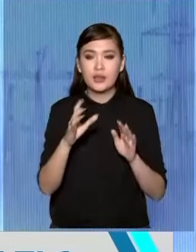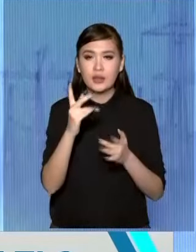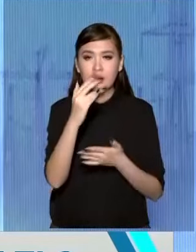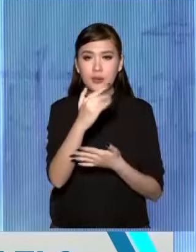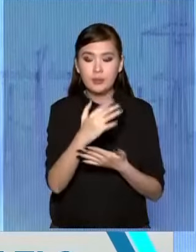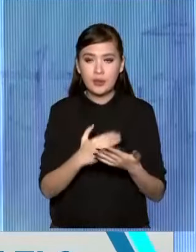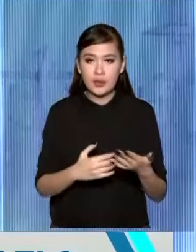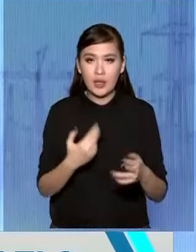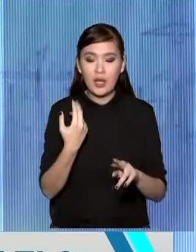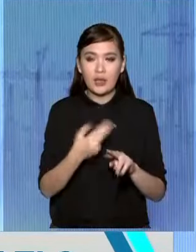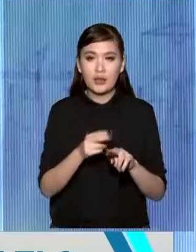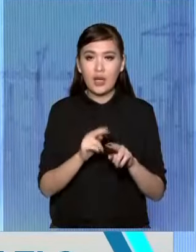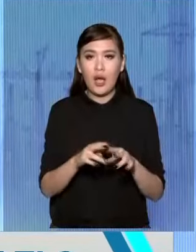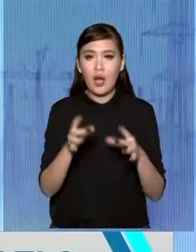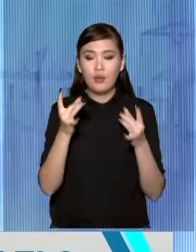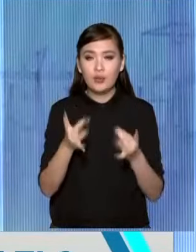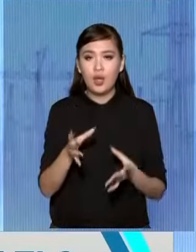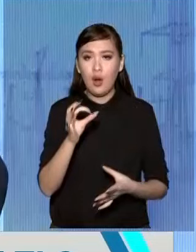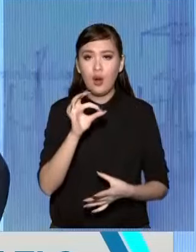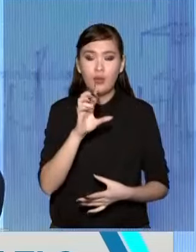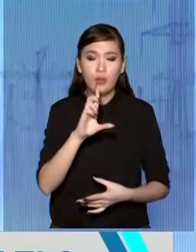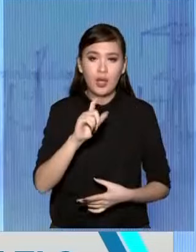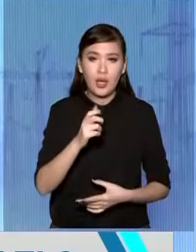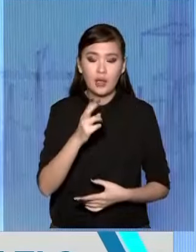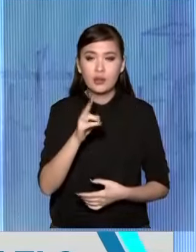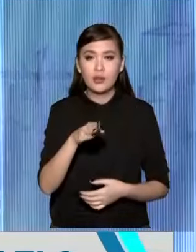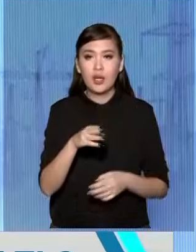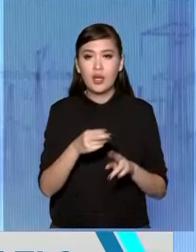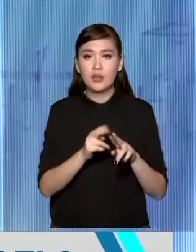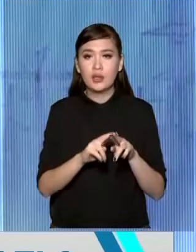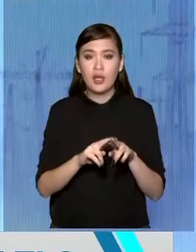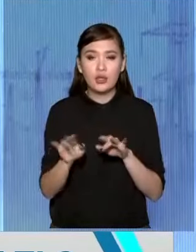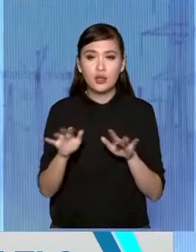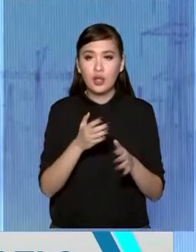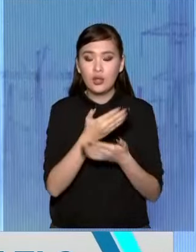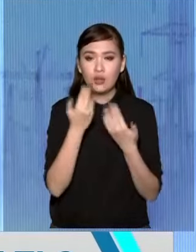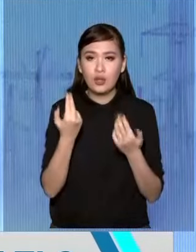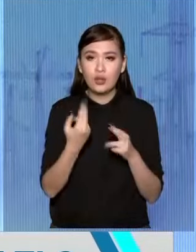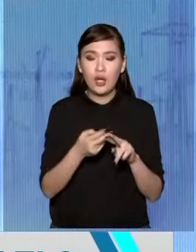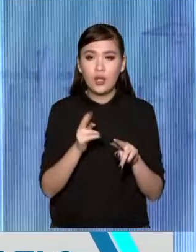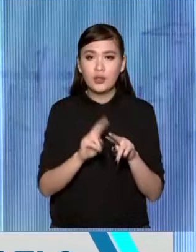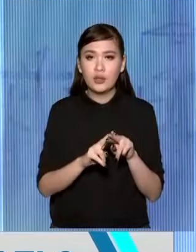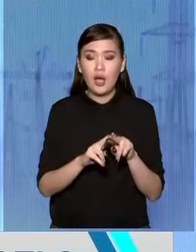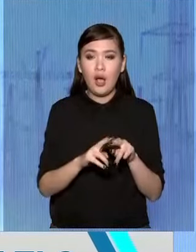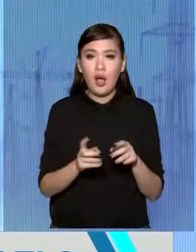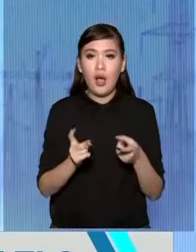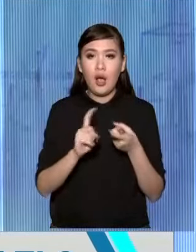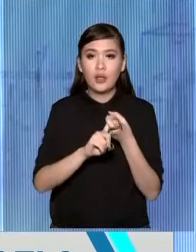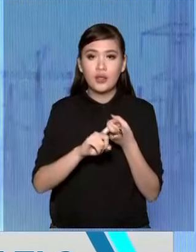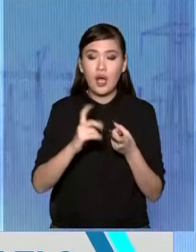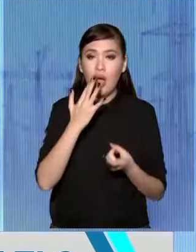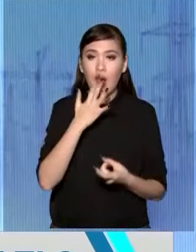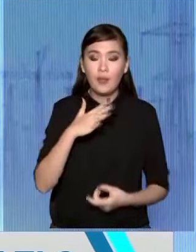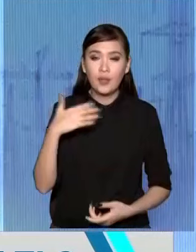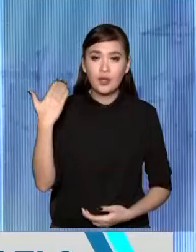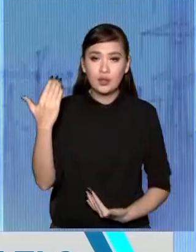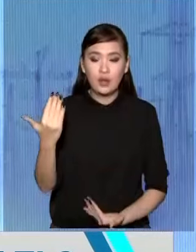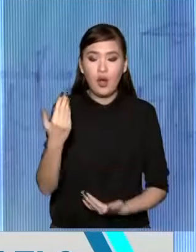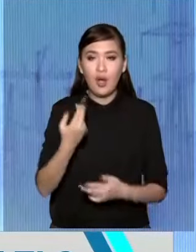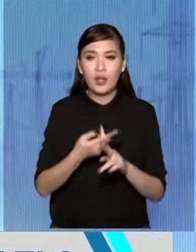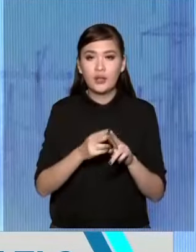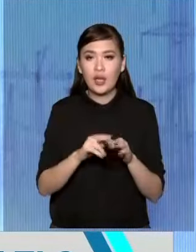же, значит, обычные объекты, как и, там, скажем, нестратегические. Но что касается зарубежных стран, то там